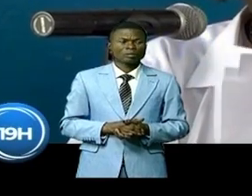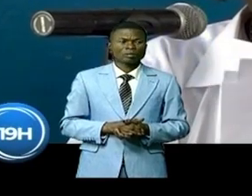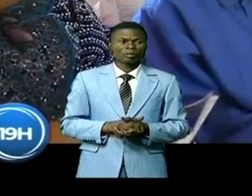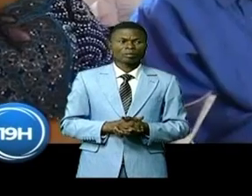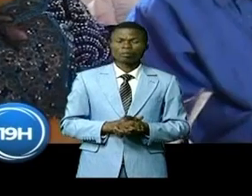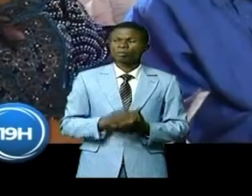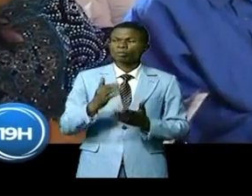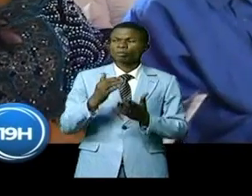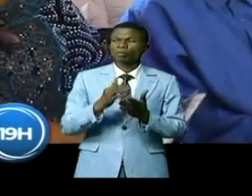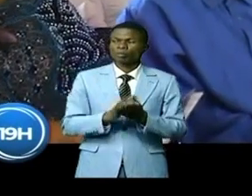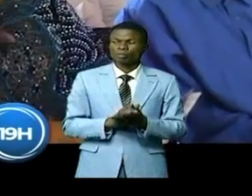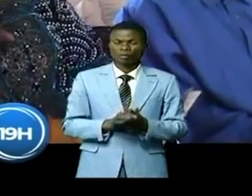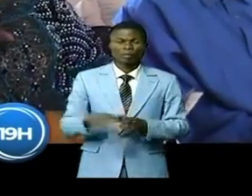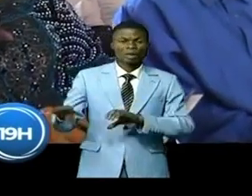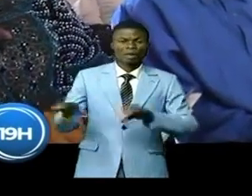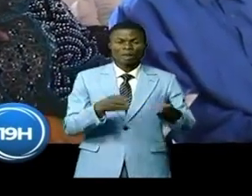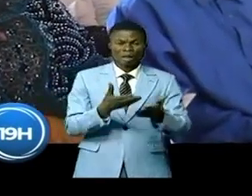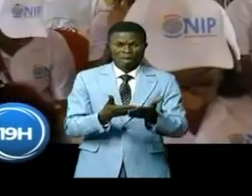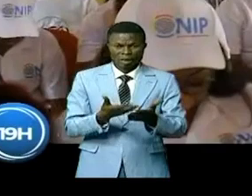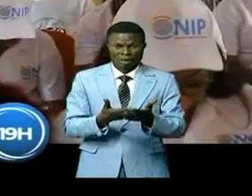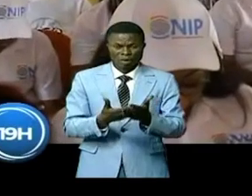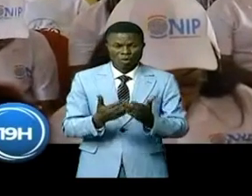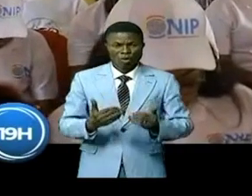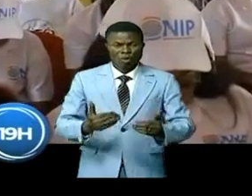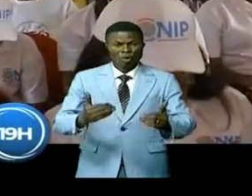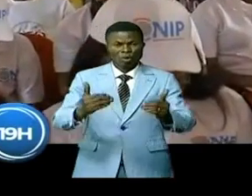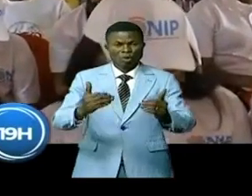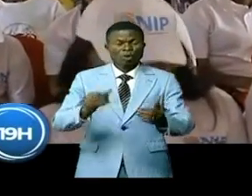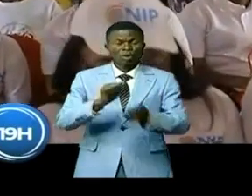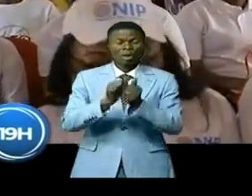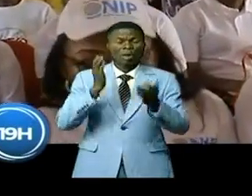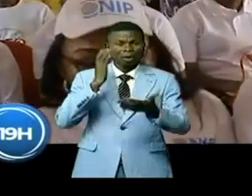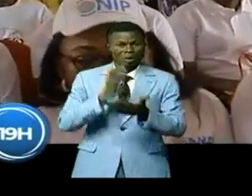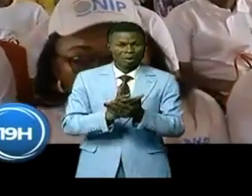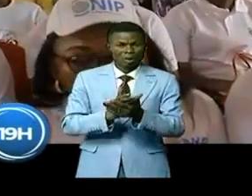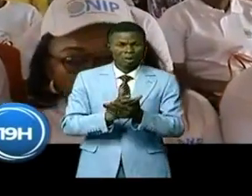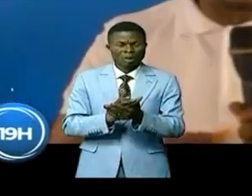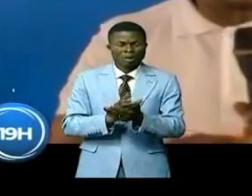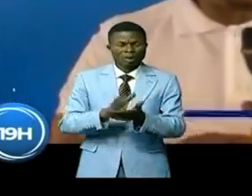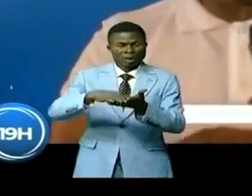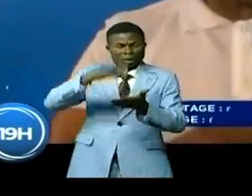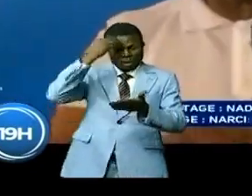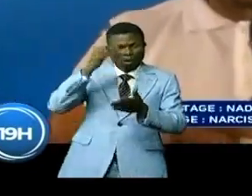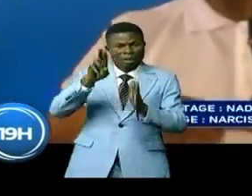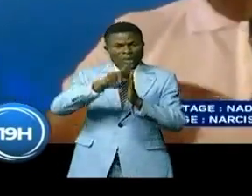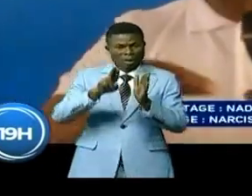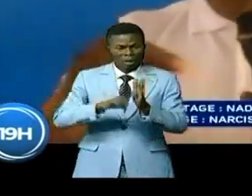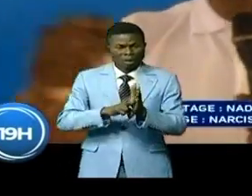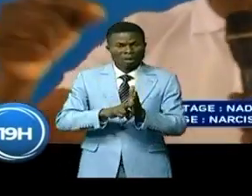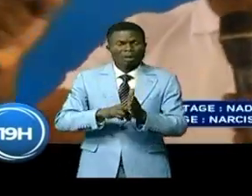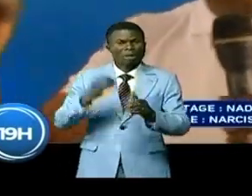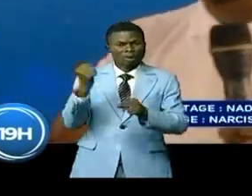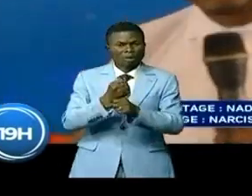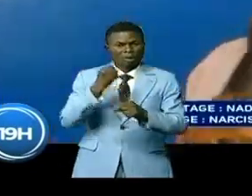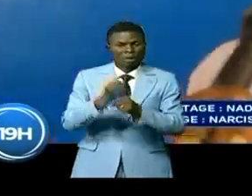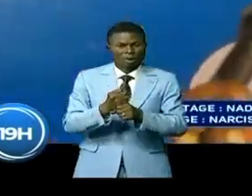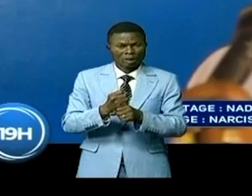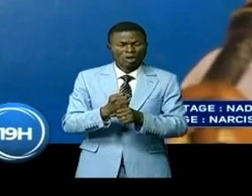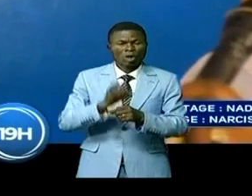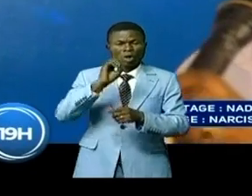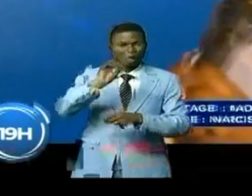ONIP. Cette activité va permettre aux communs des mortels de bien appréhender les rôles et les missions de l'Office